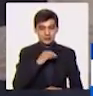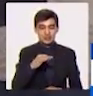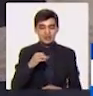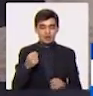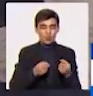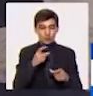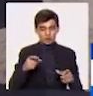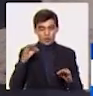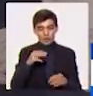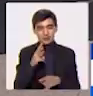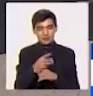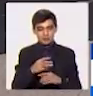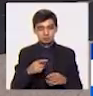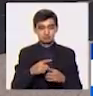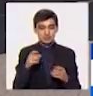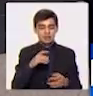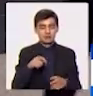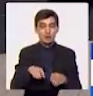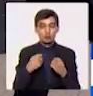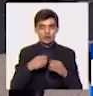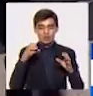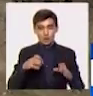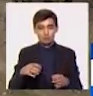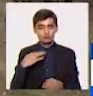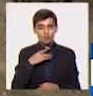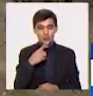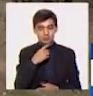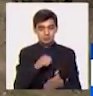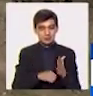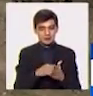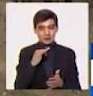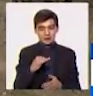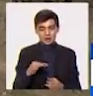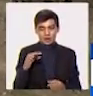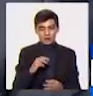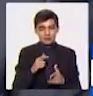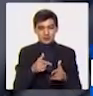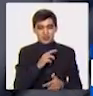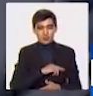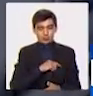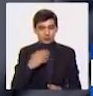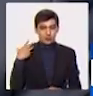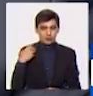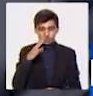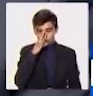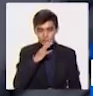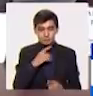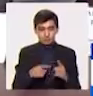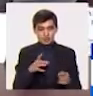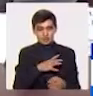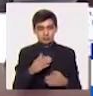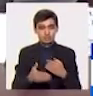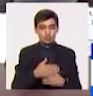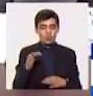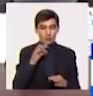шу шығаруына бақылаудың күшейіп, ереже бұзғандарды жазалаудың көбейгені себеп болған. Қызметке келгеніне 4 ай болған басшы, жүк көліктерін жазалауды